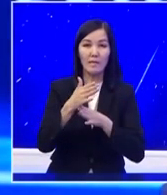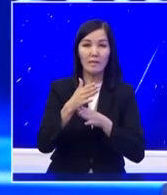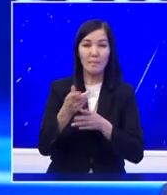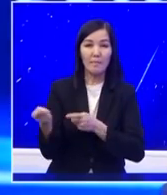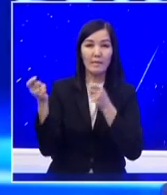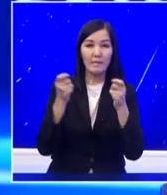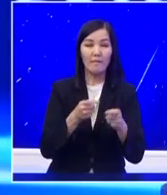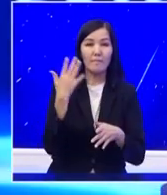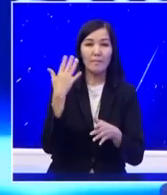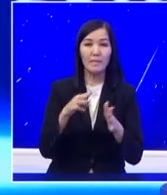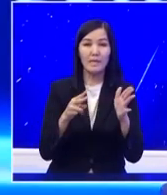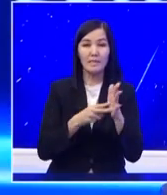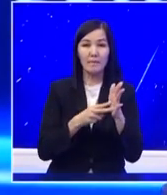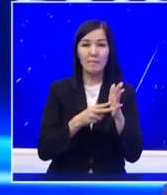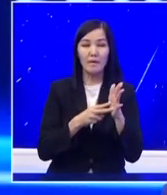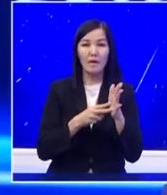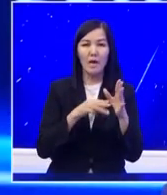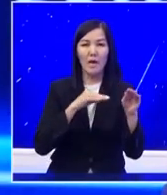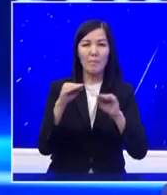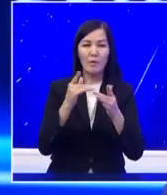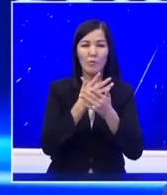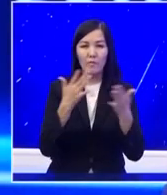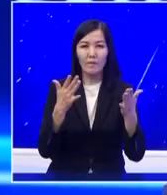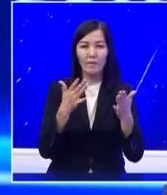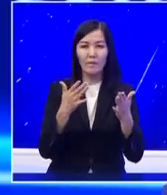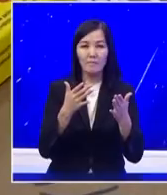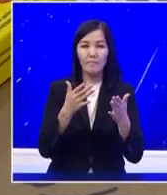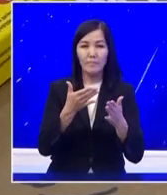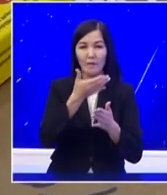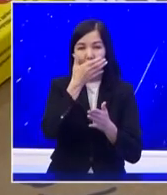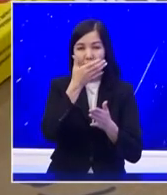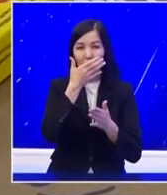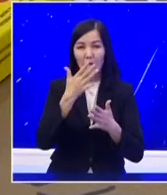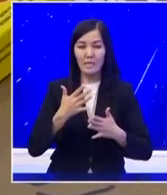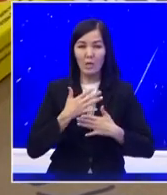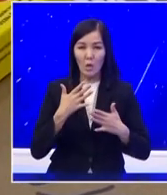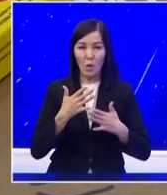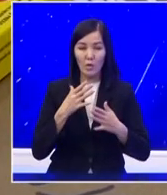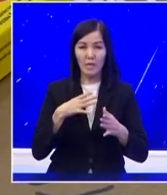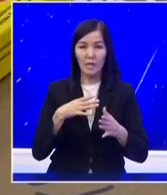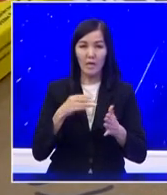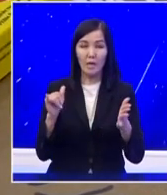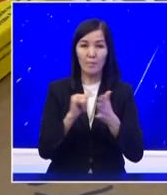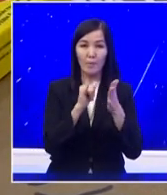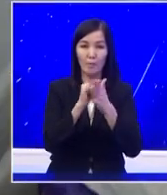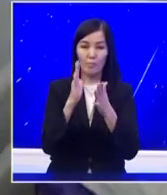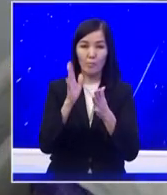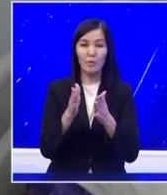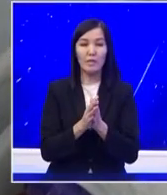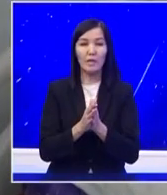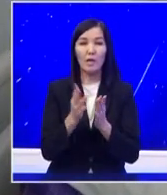поставка 57 единиц портативных аппаратов искусственной вентиляции легких. С целью излечения на данный момент в регионе развернуто